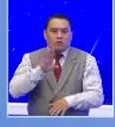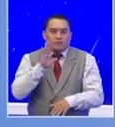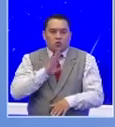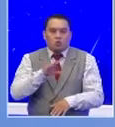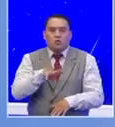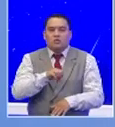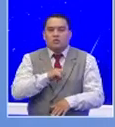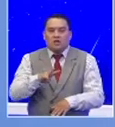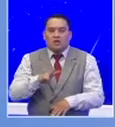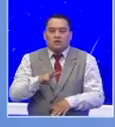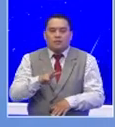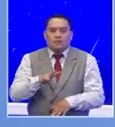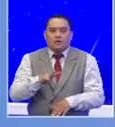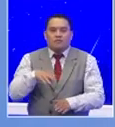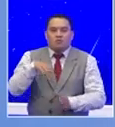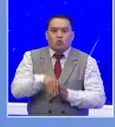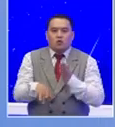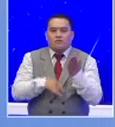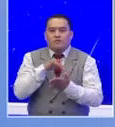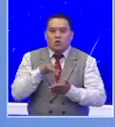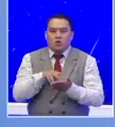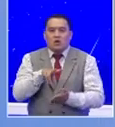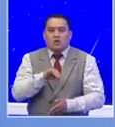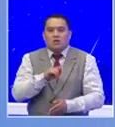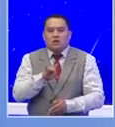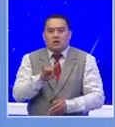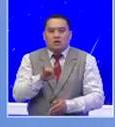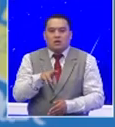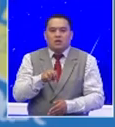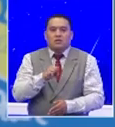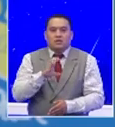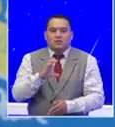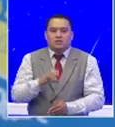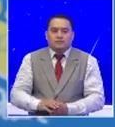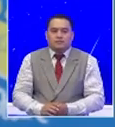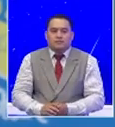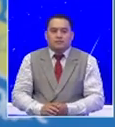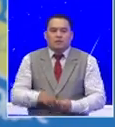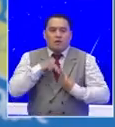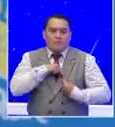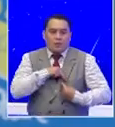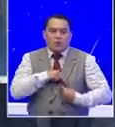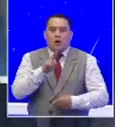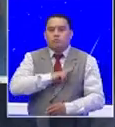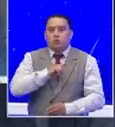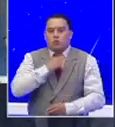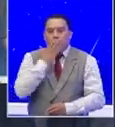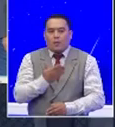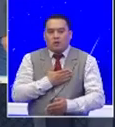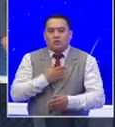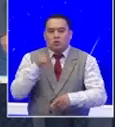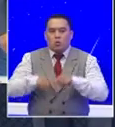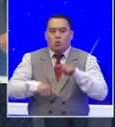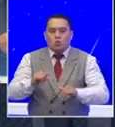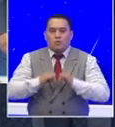района Туркестанской области, включая город Ленгер и село Кельтас. За плодотворную работу, проявленный патриотизм и